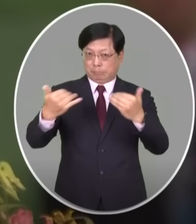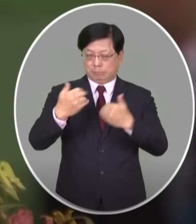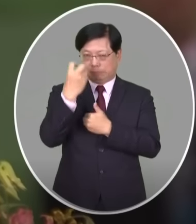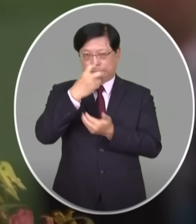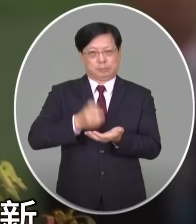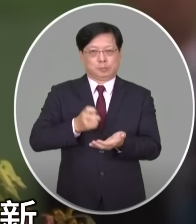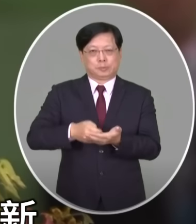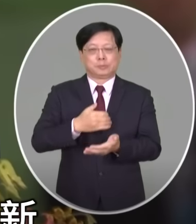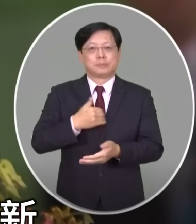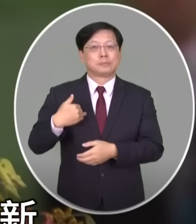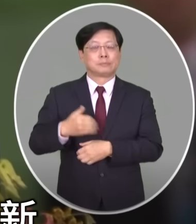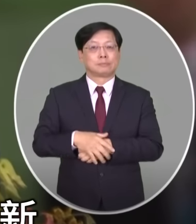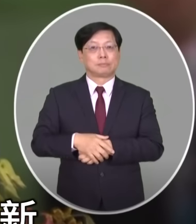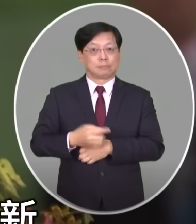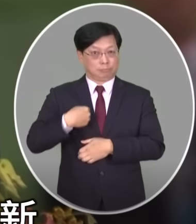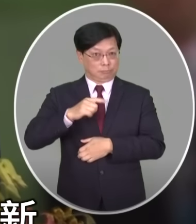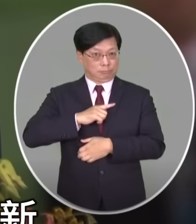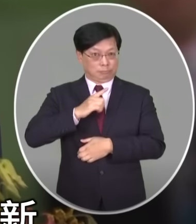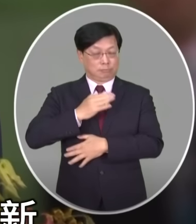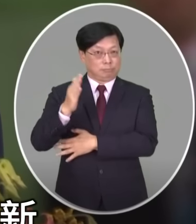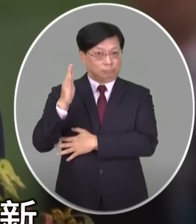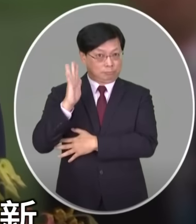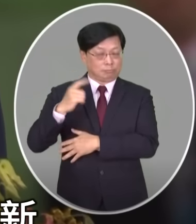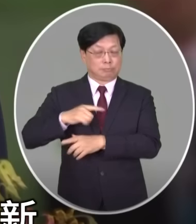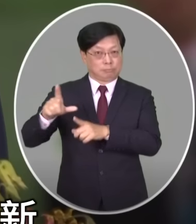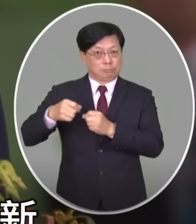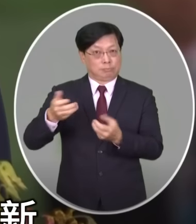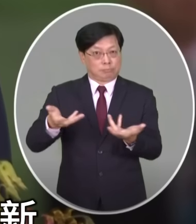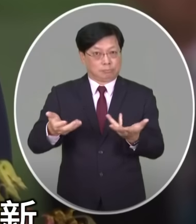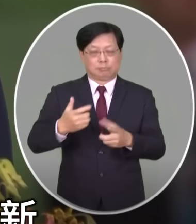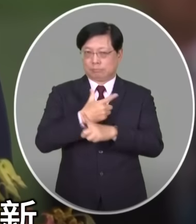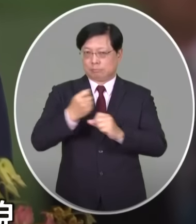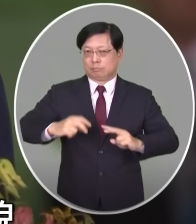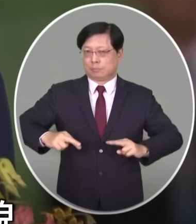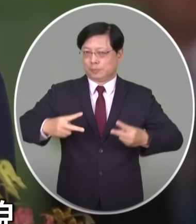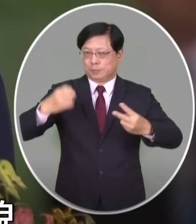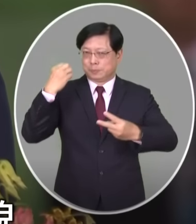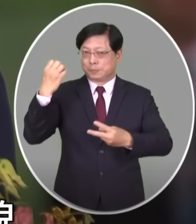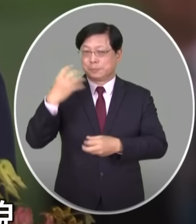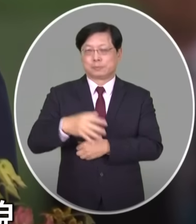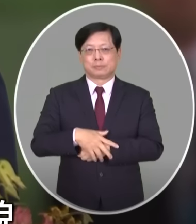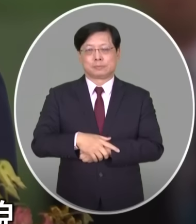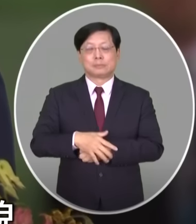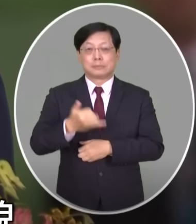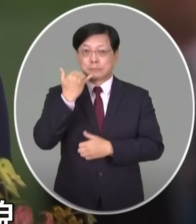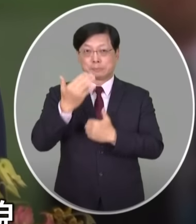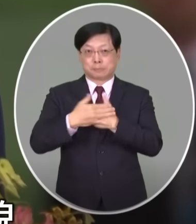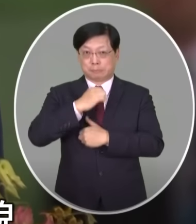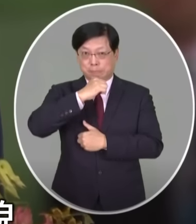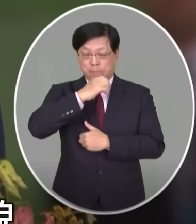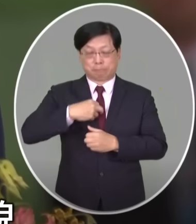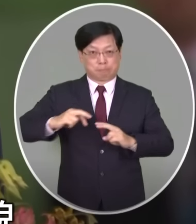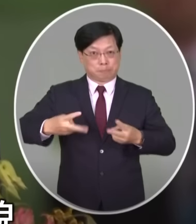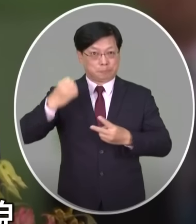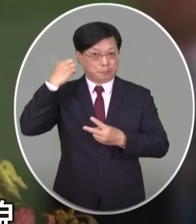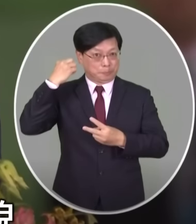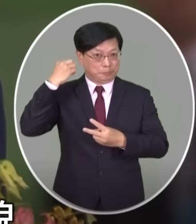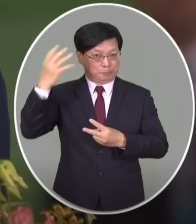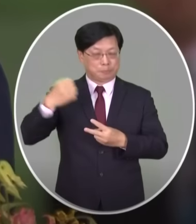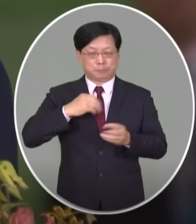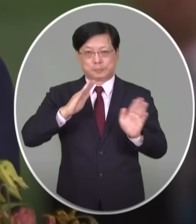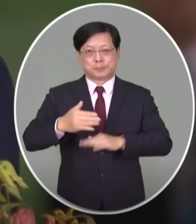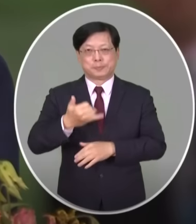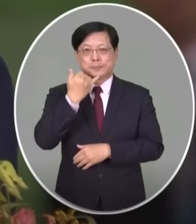验，我们的施政更要不断革新，开创台湾政治的新风